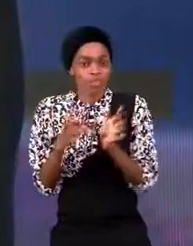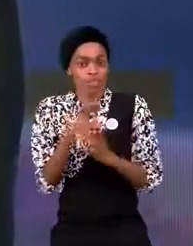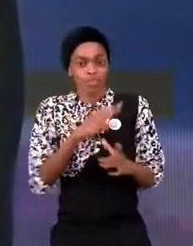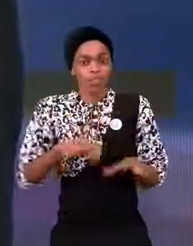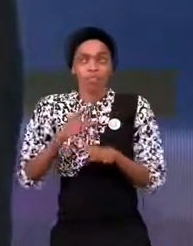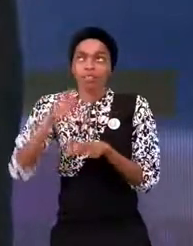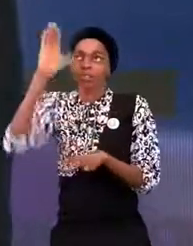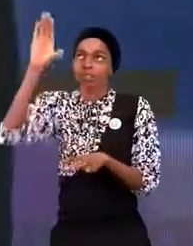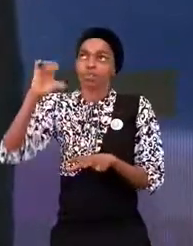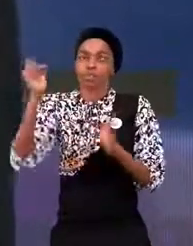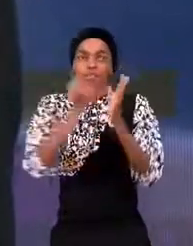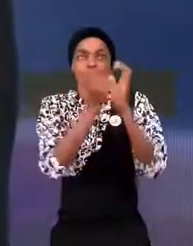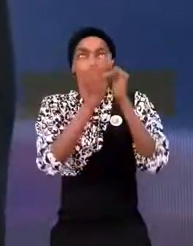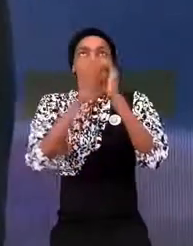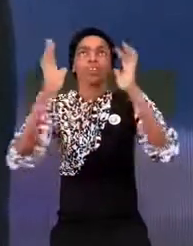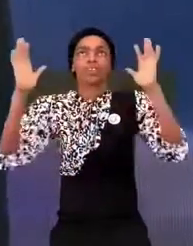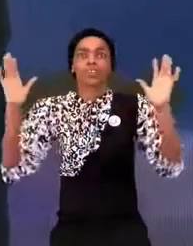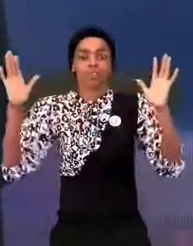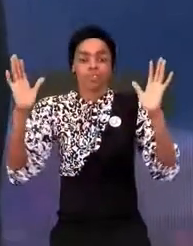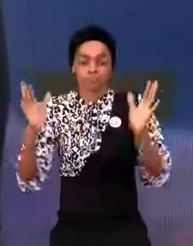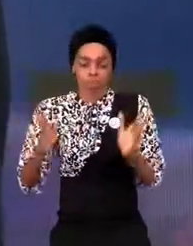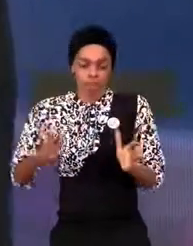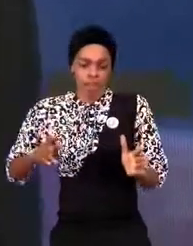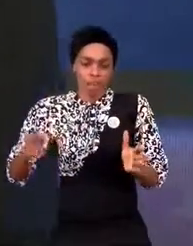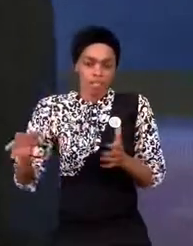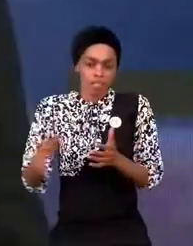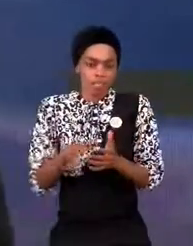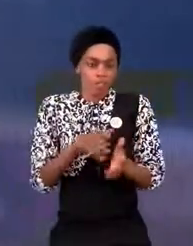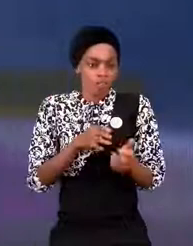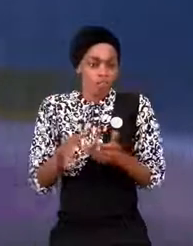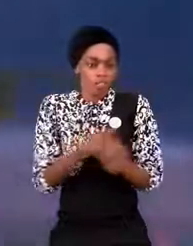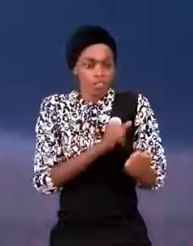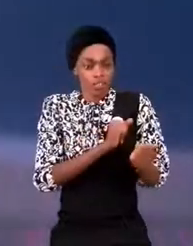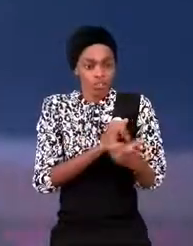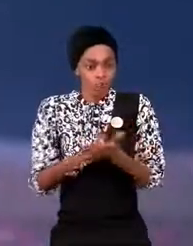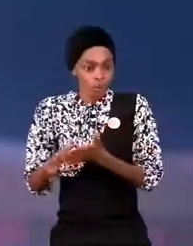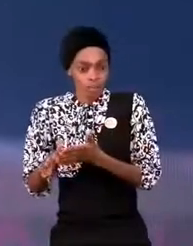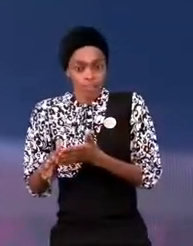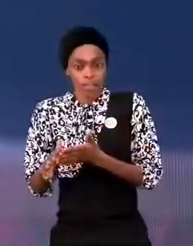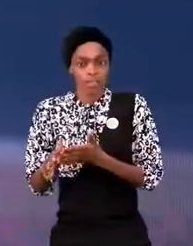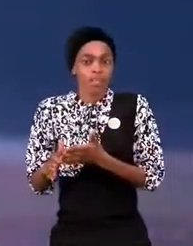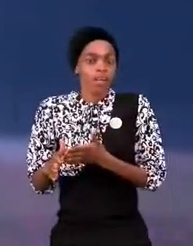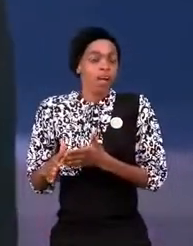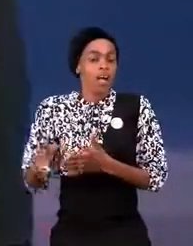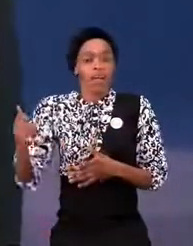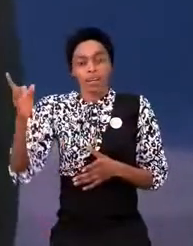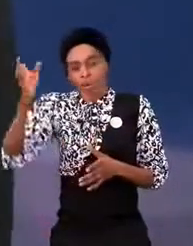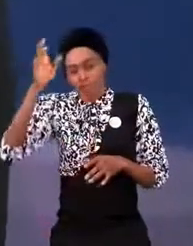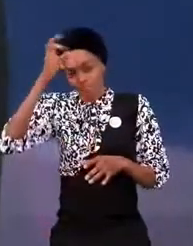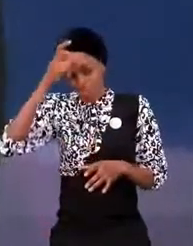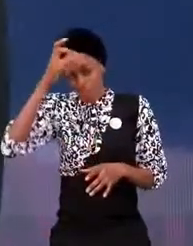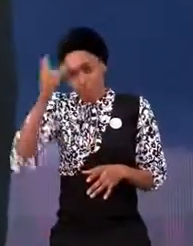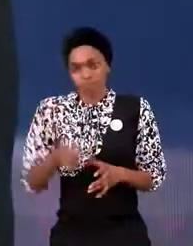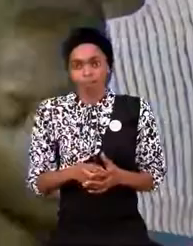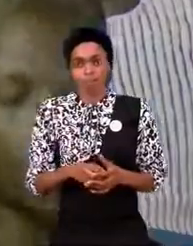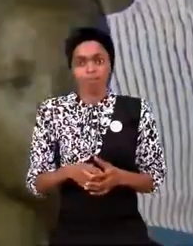a réglé, a donné un coup mortel au diable. Il va ramasser ses colis